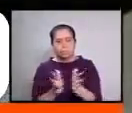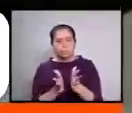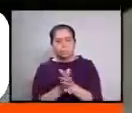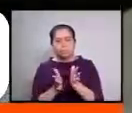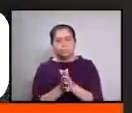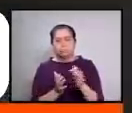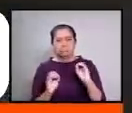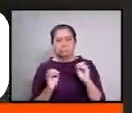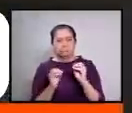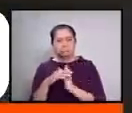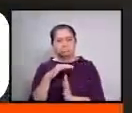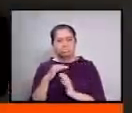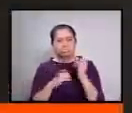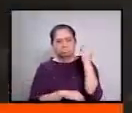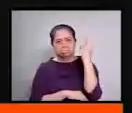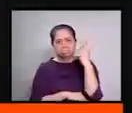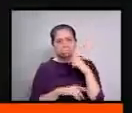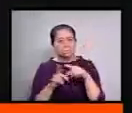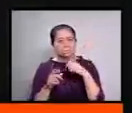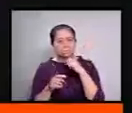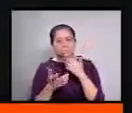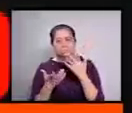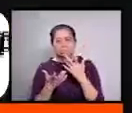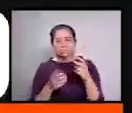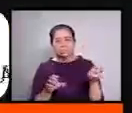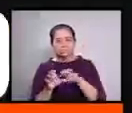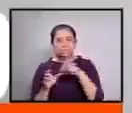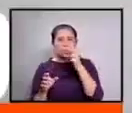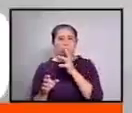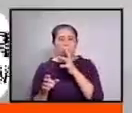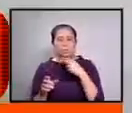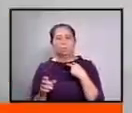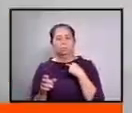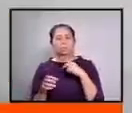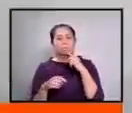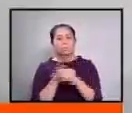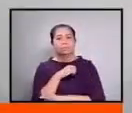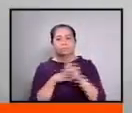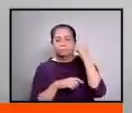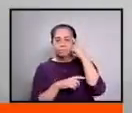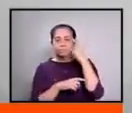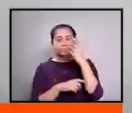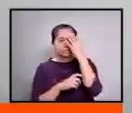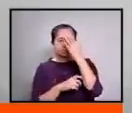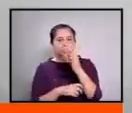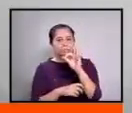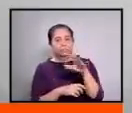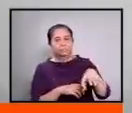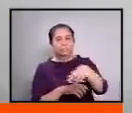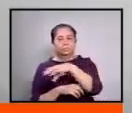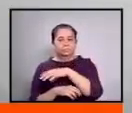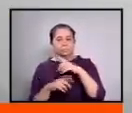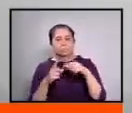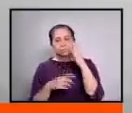Wala pang kita, tanghali na. Hindi ka bababaan, kasi may tubig. Ayon sa provincial government ng Bulacan, 9 na bayan sa Bulacan